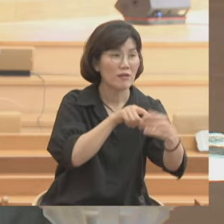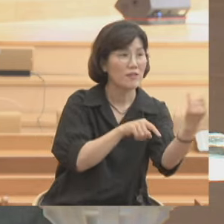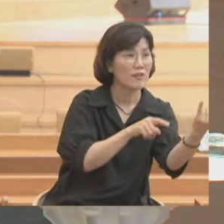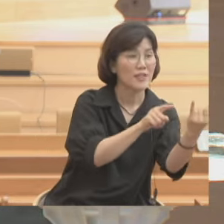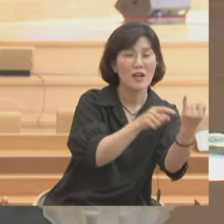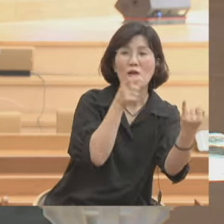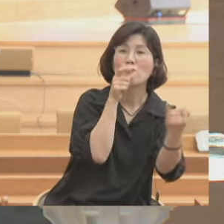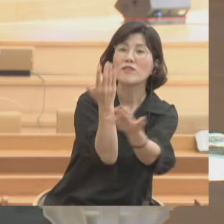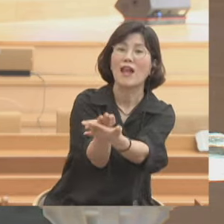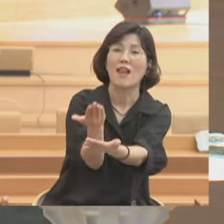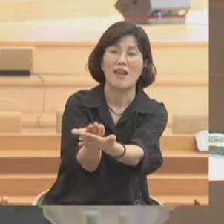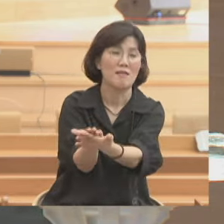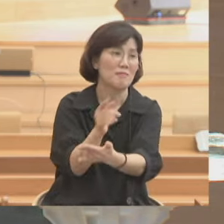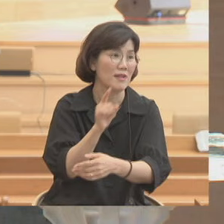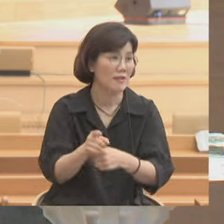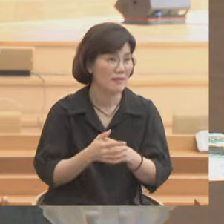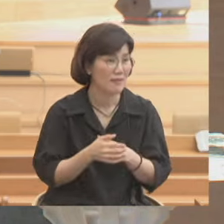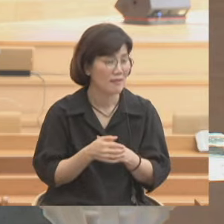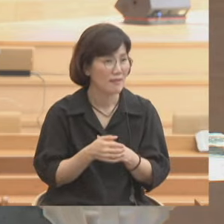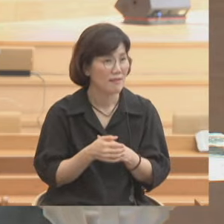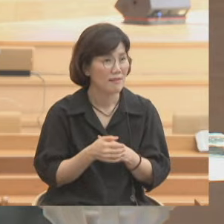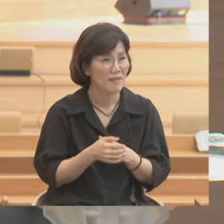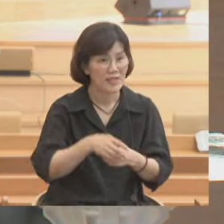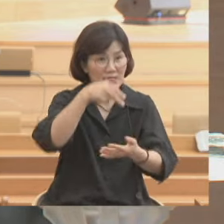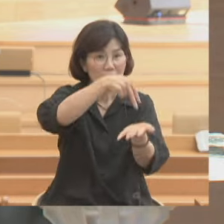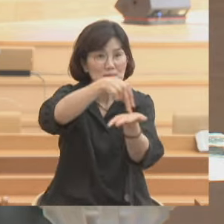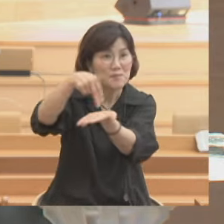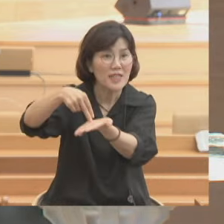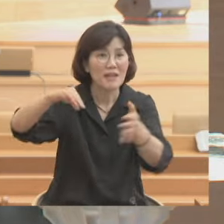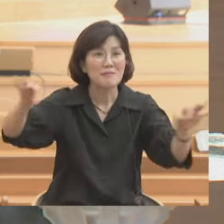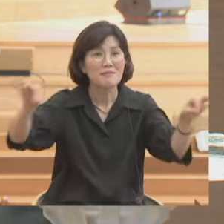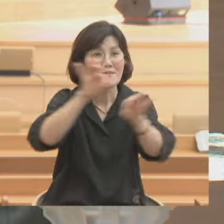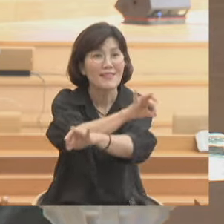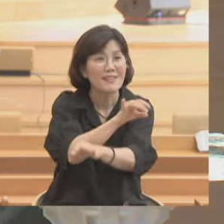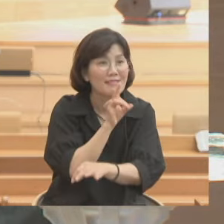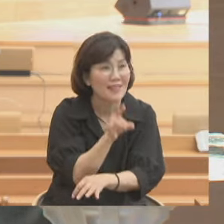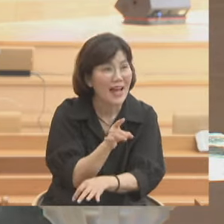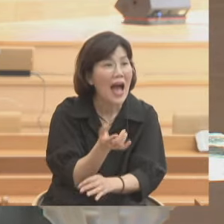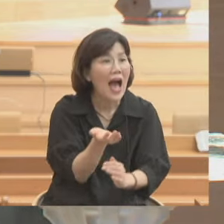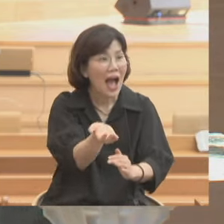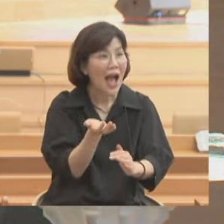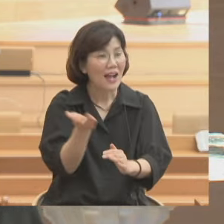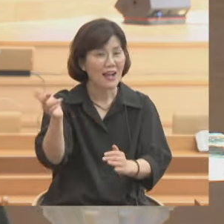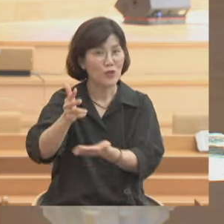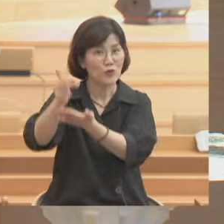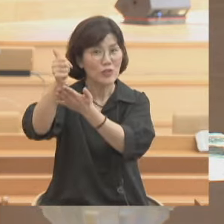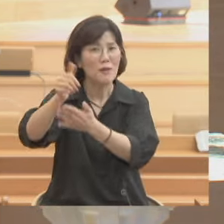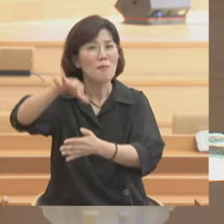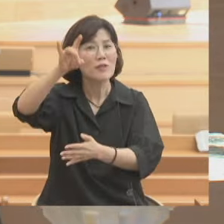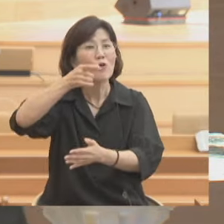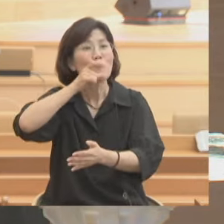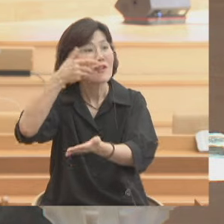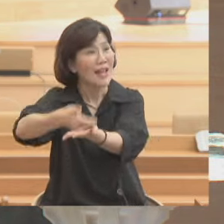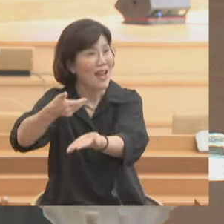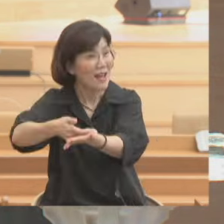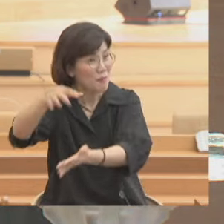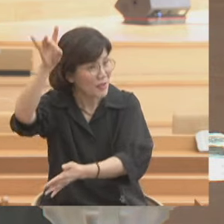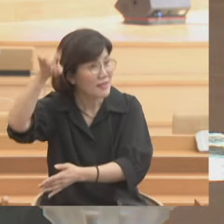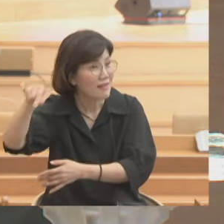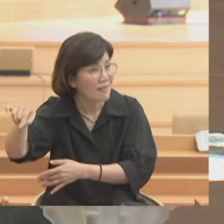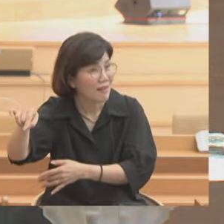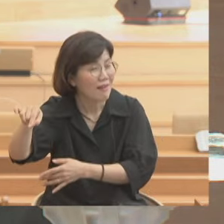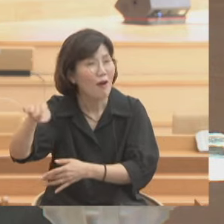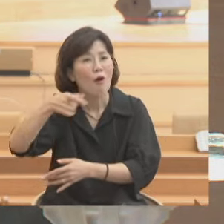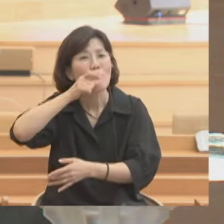달라고 요청하는 거예요. 입장이 바뀌어버렸잖아요. 분명히 주님이 먼저 물좀 달라고 말했는데,